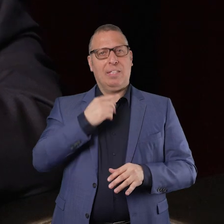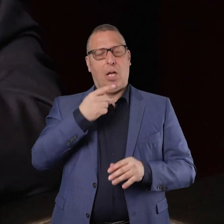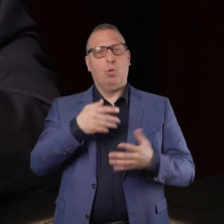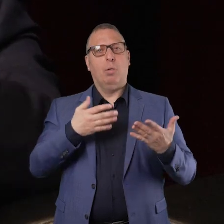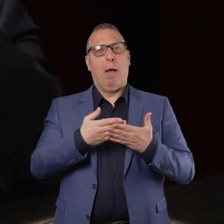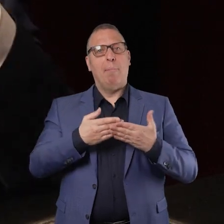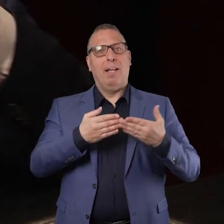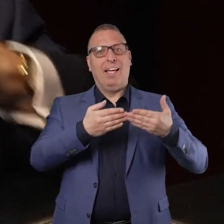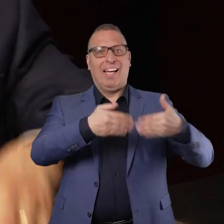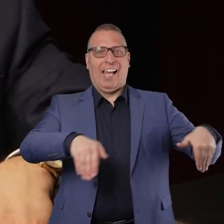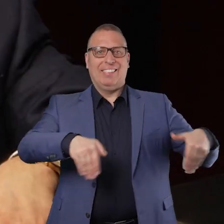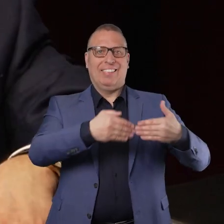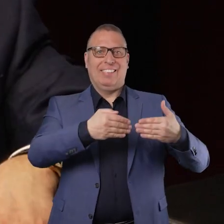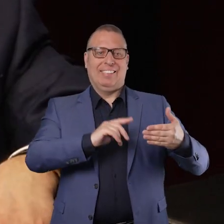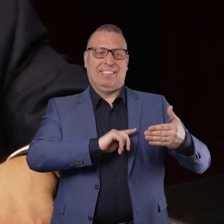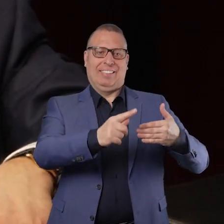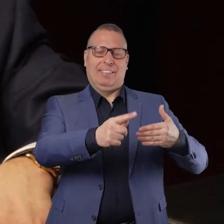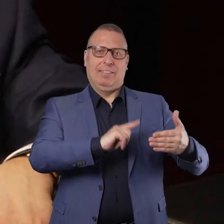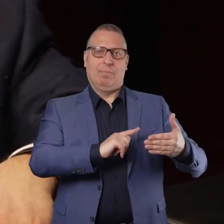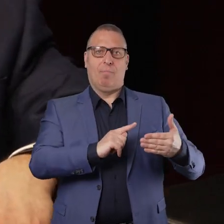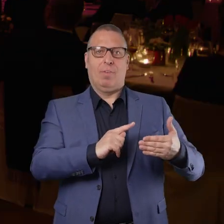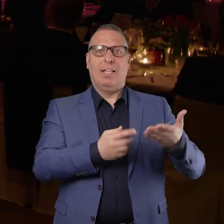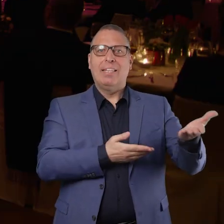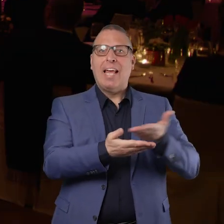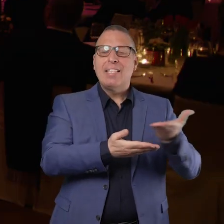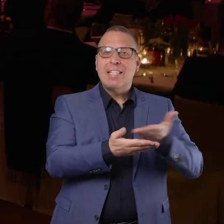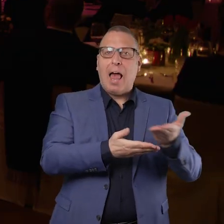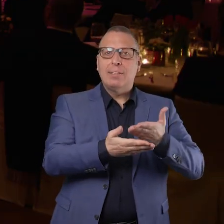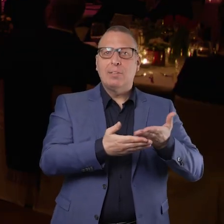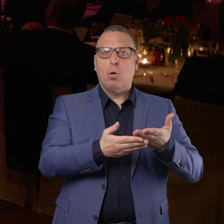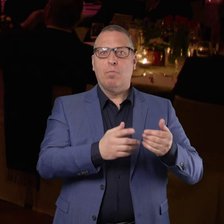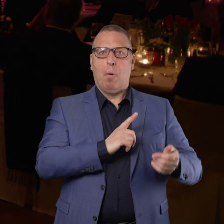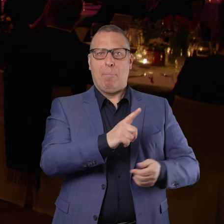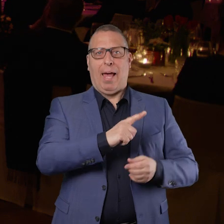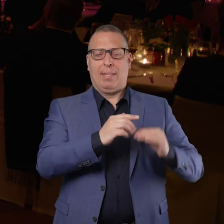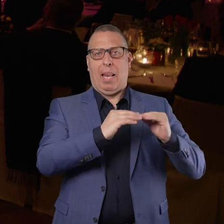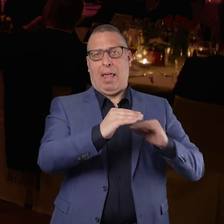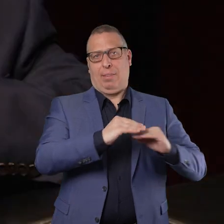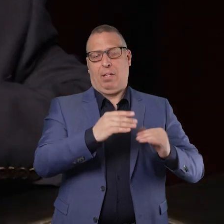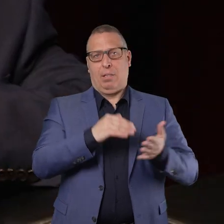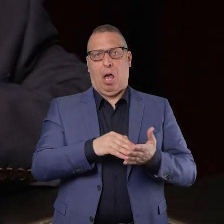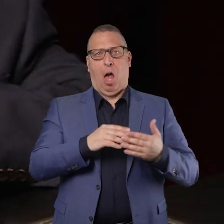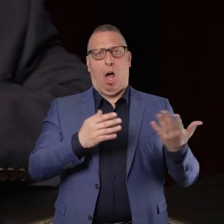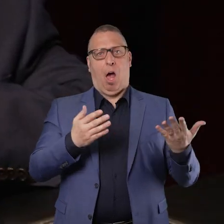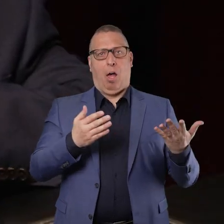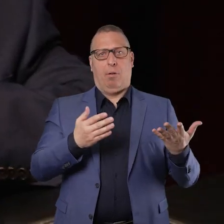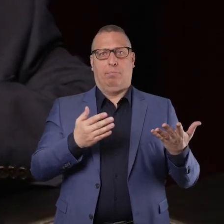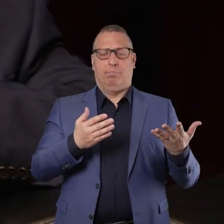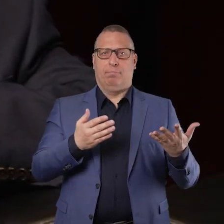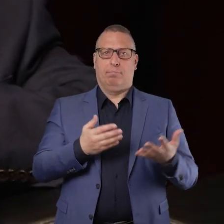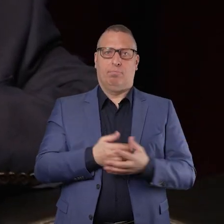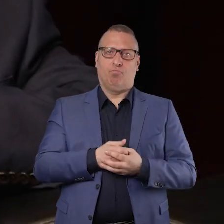angesprochen worden oder auch die grenzüberschreitenden Dienstleistungen. Da kann man sicher auch dazu sagen, die